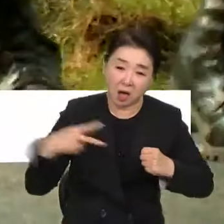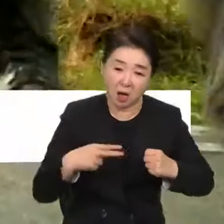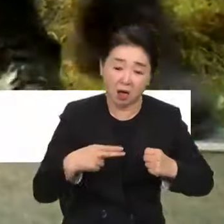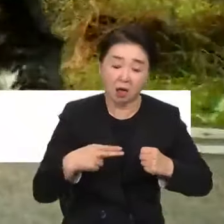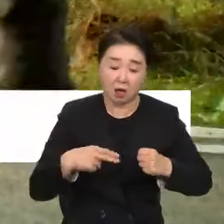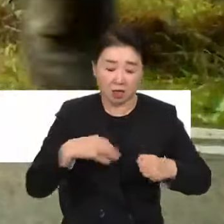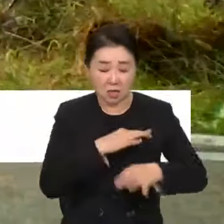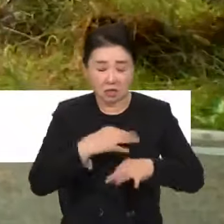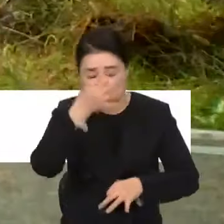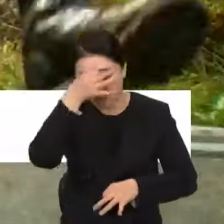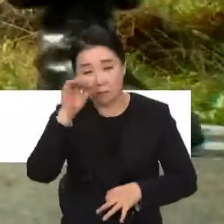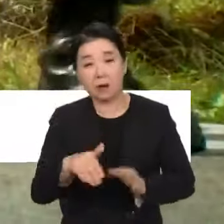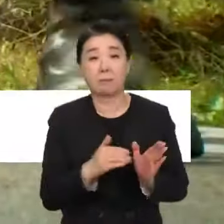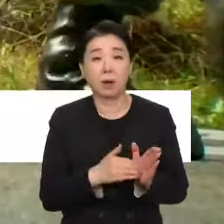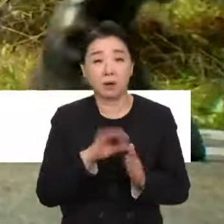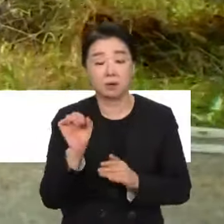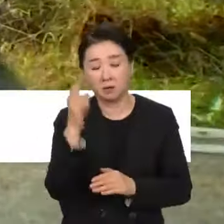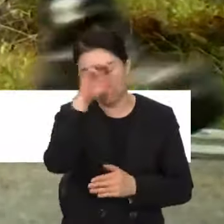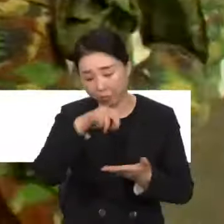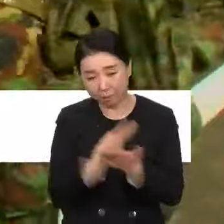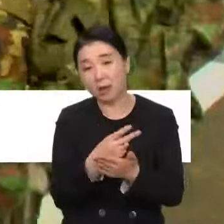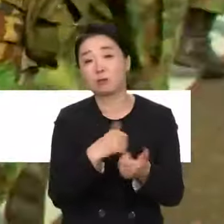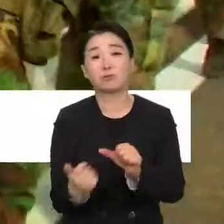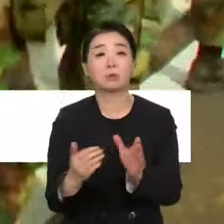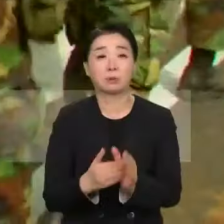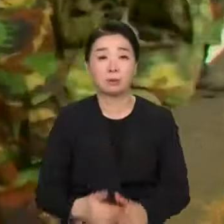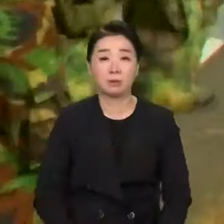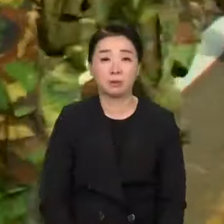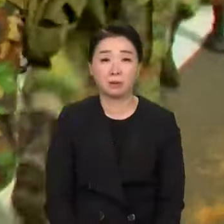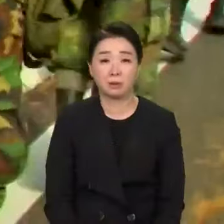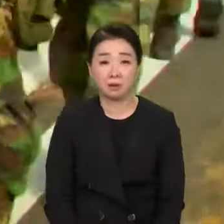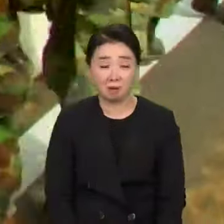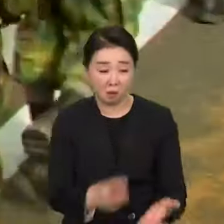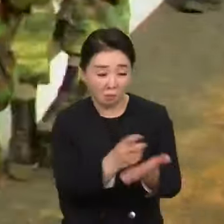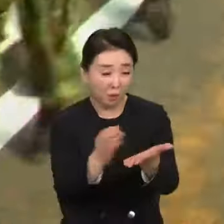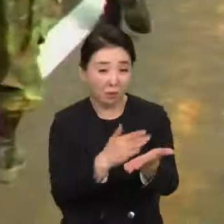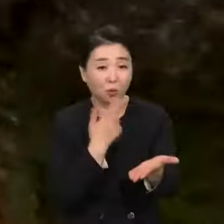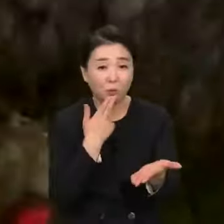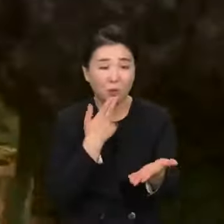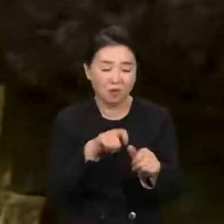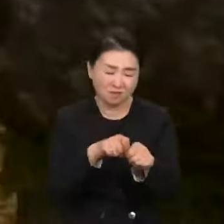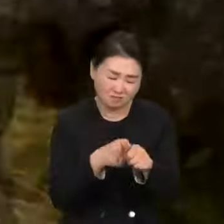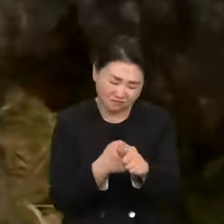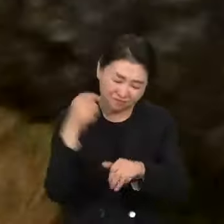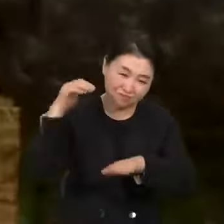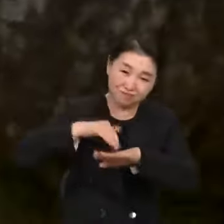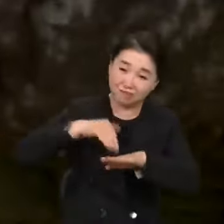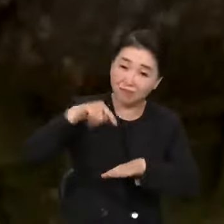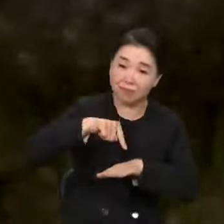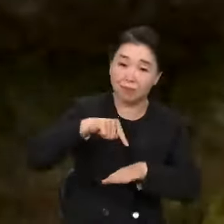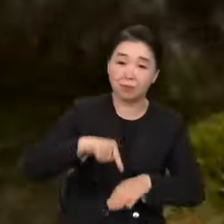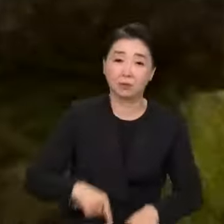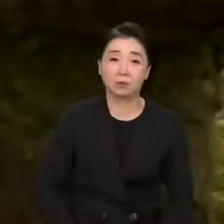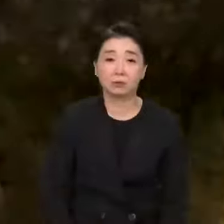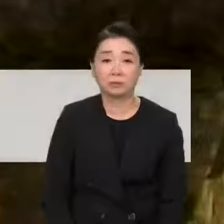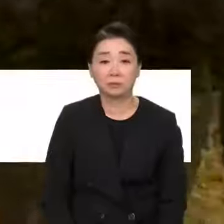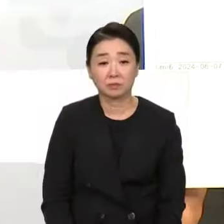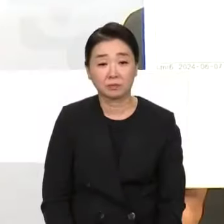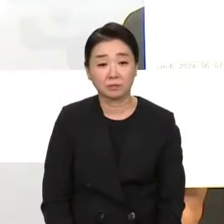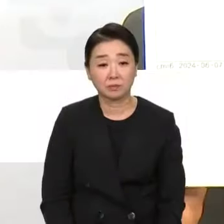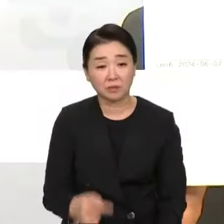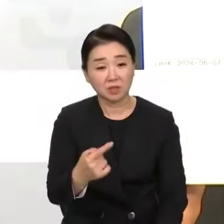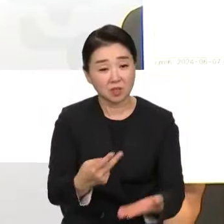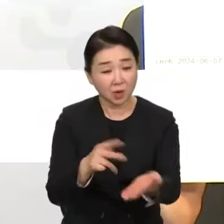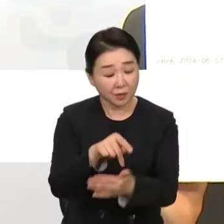기능이 떨어졌고 그로 인한 쇼크로 숨진 겁니다. 규정에도 없는 무리한 얼차려였습니다. 일어나, 너